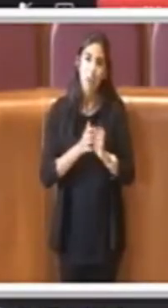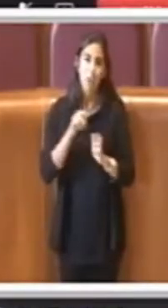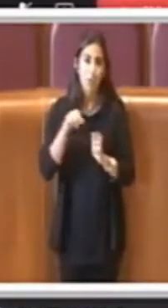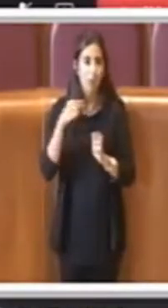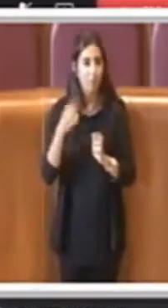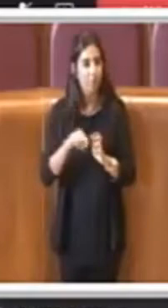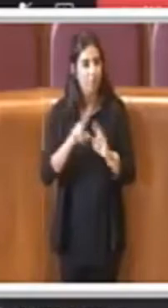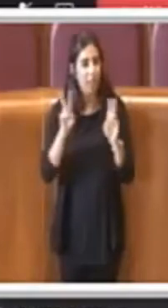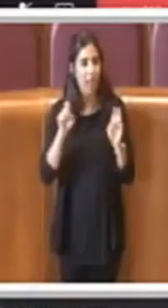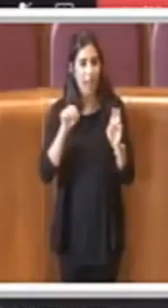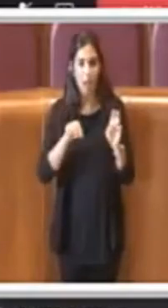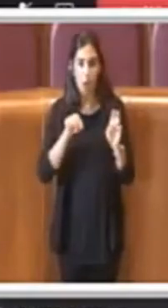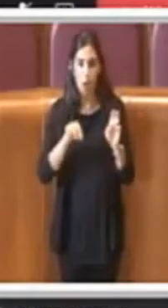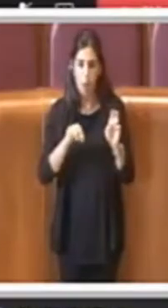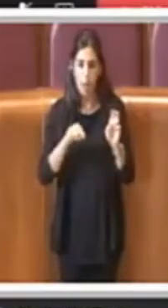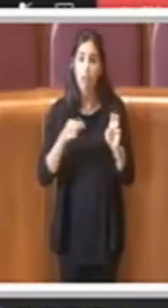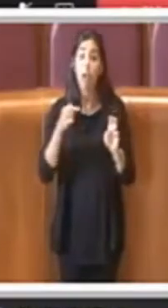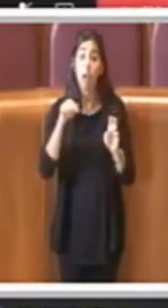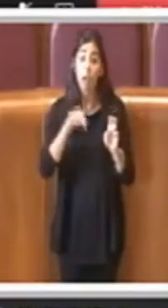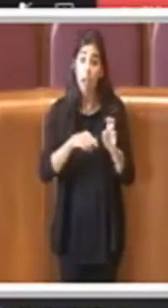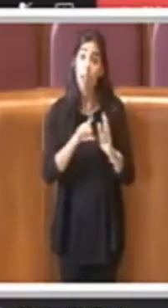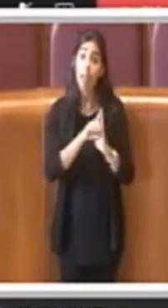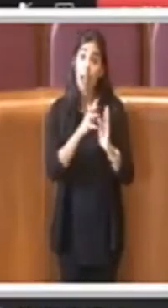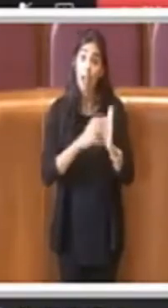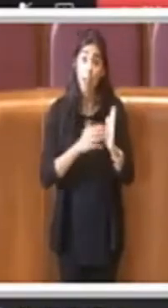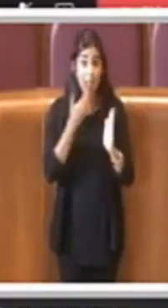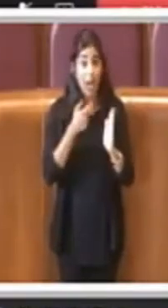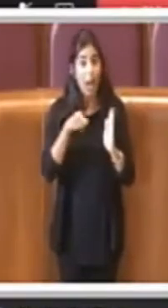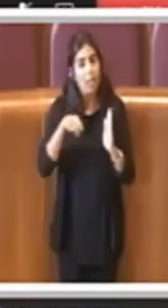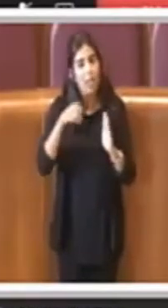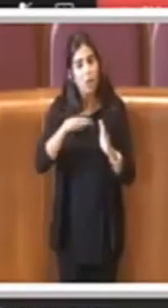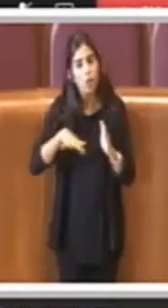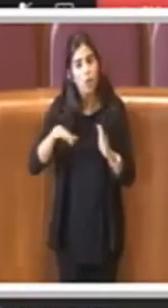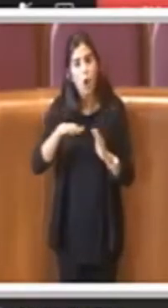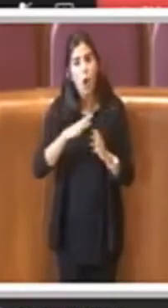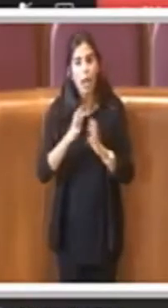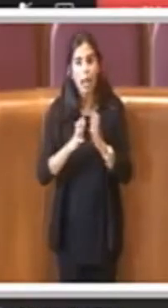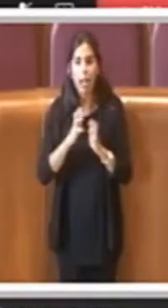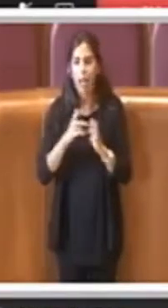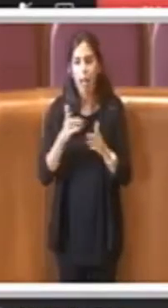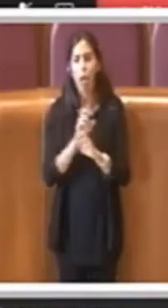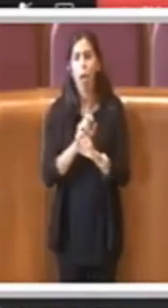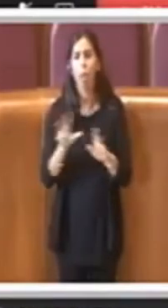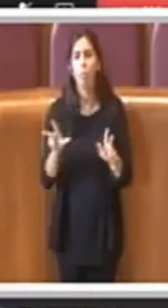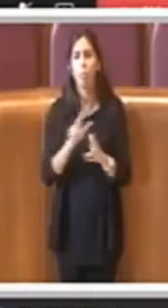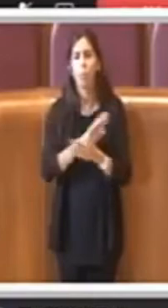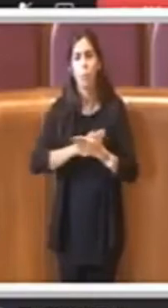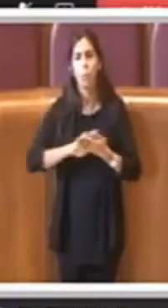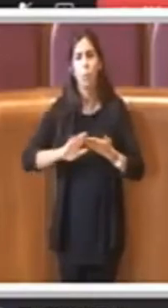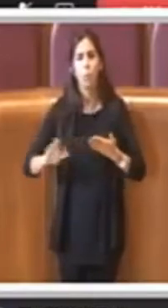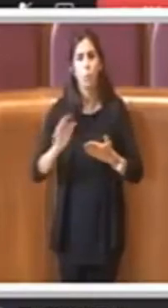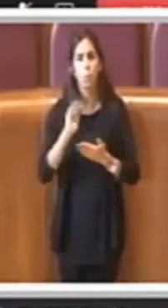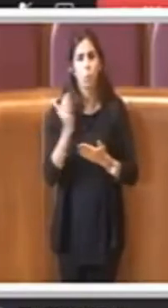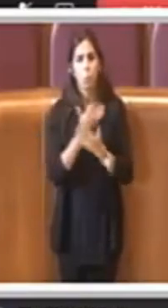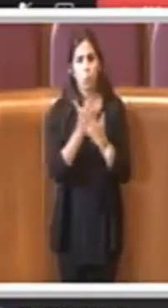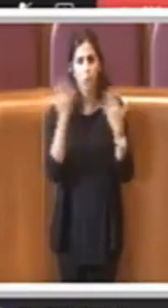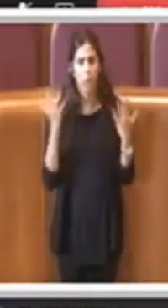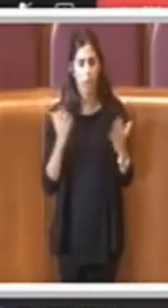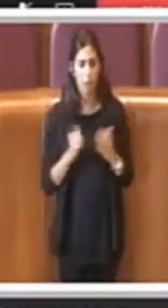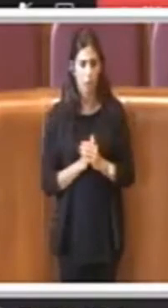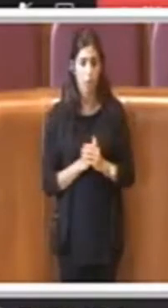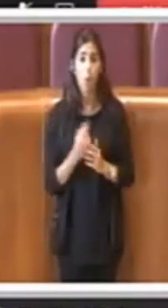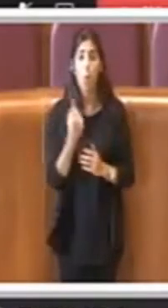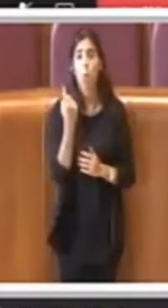materia, e che quindi con questa delibera noi riusciamo a colmare. Allora, io direi che per una volta, io comprendo che magari su